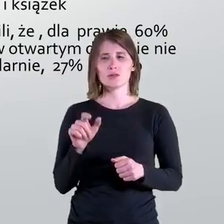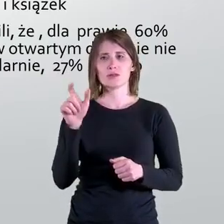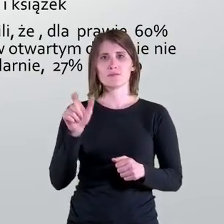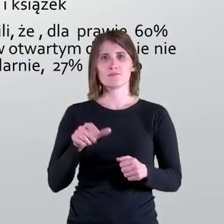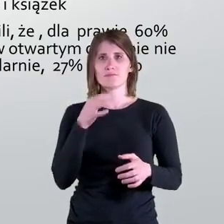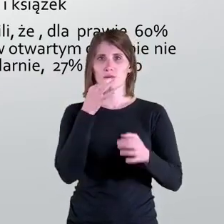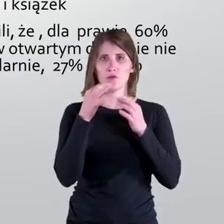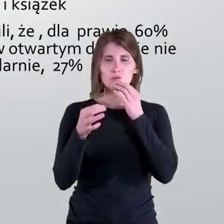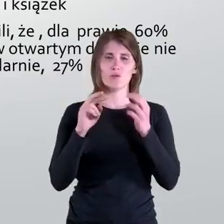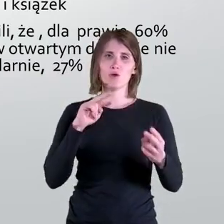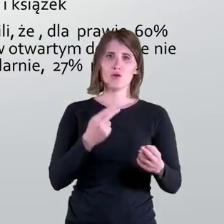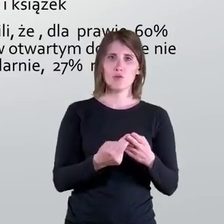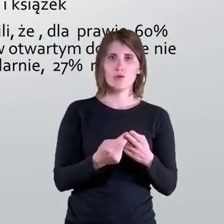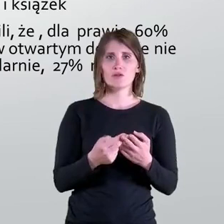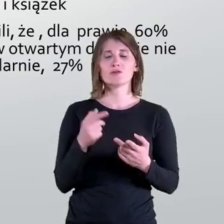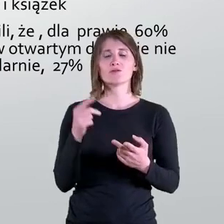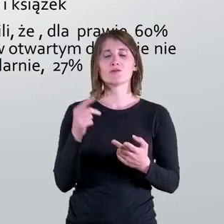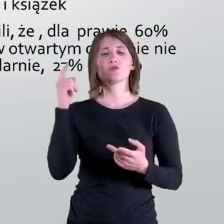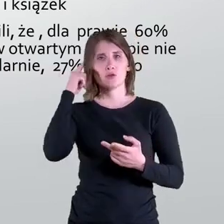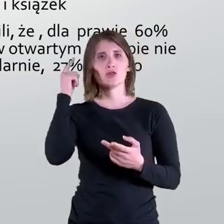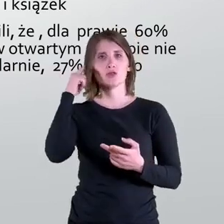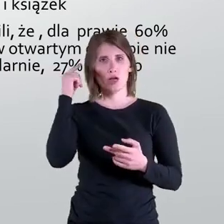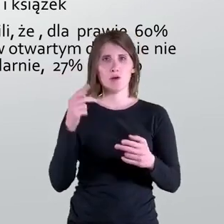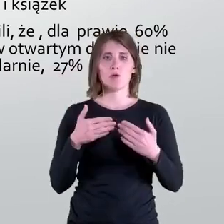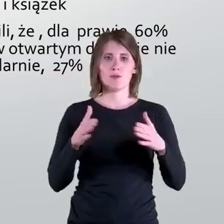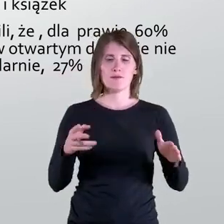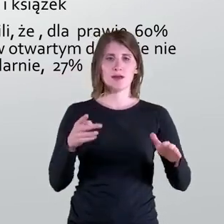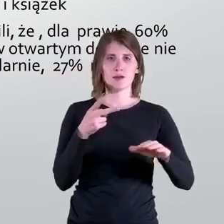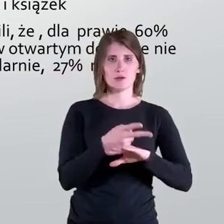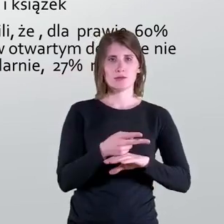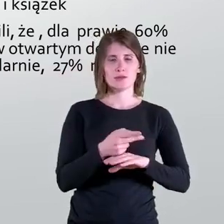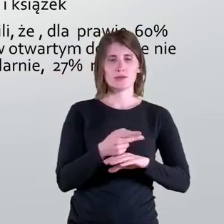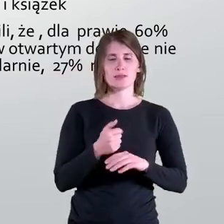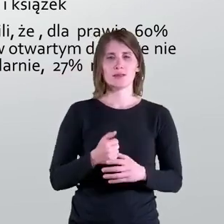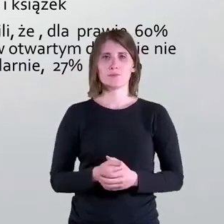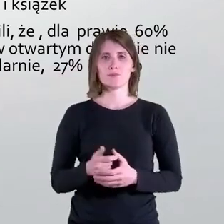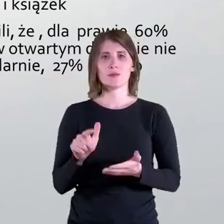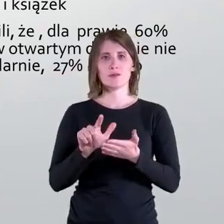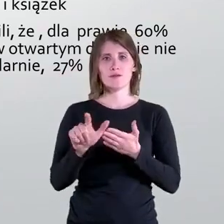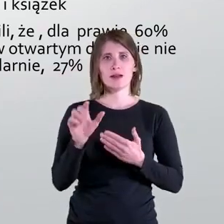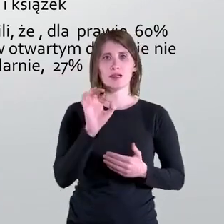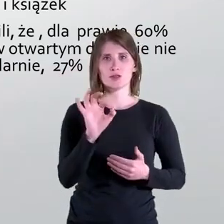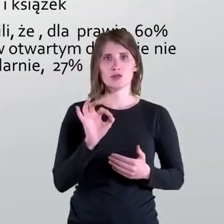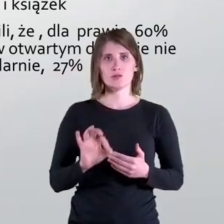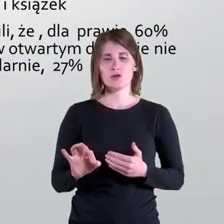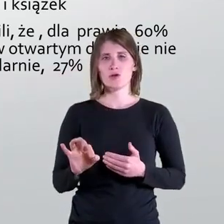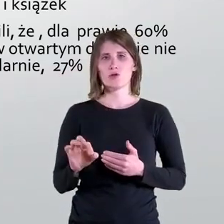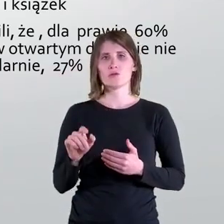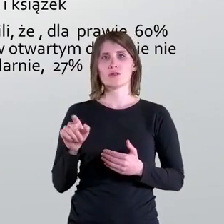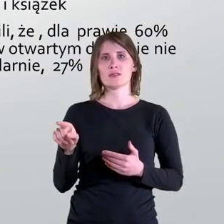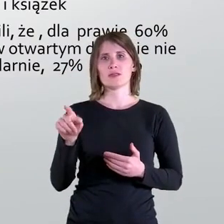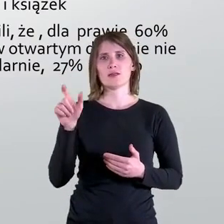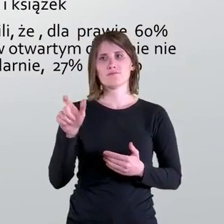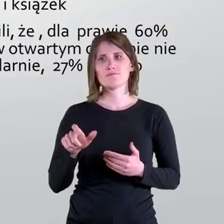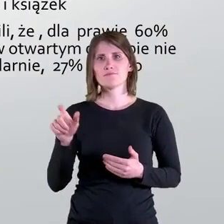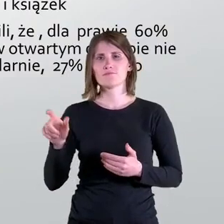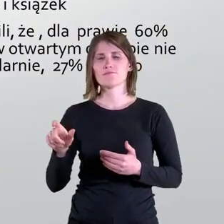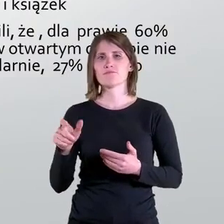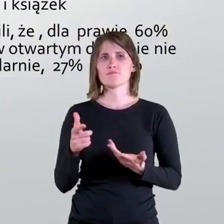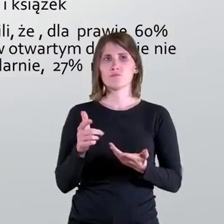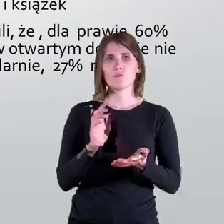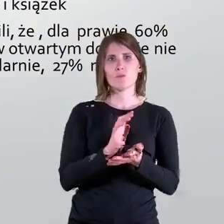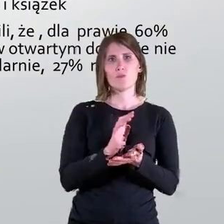m słyszało otwartym systemem 12 procent badanych przy okazji